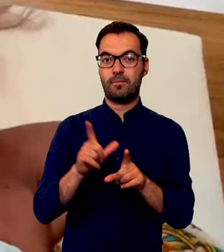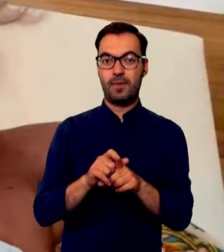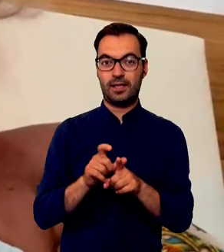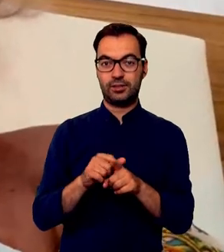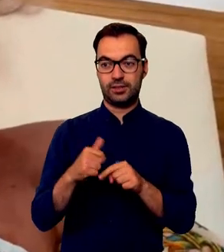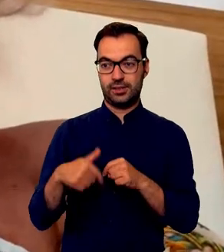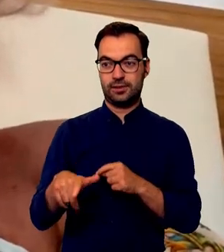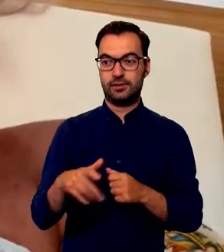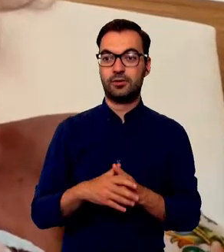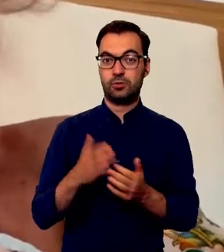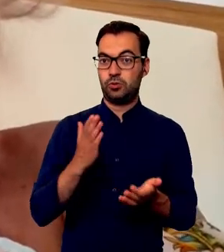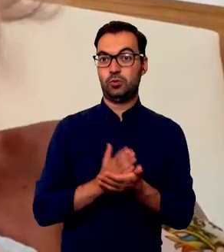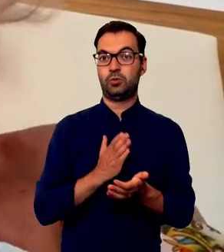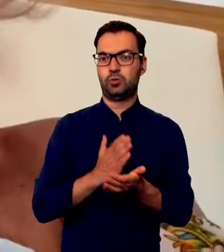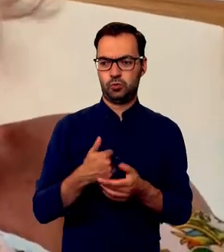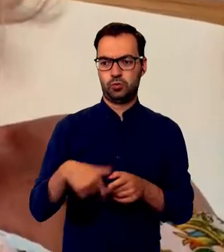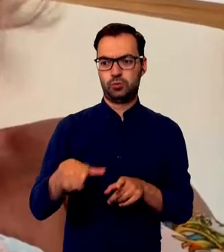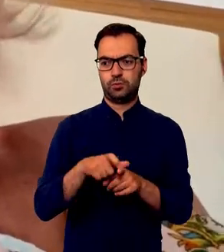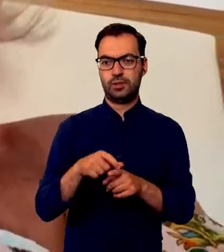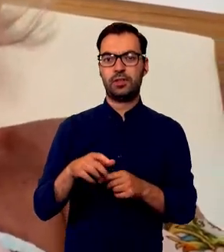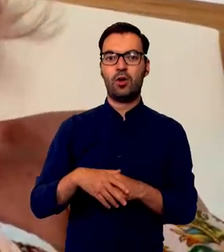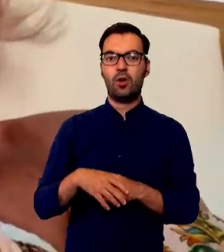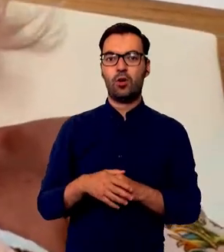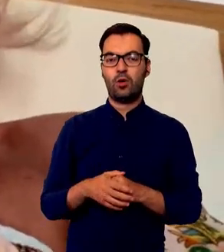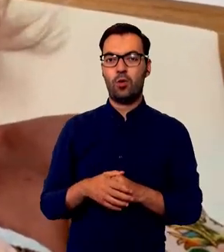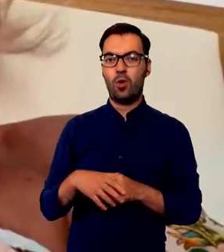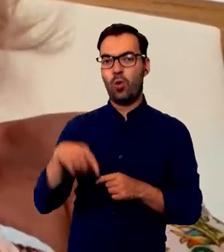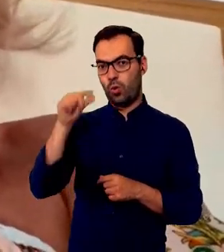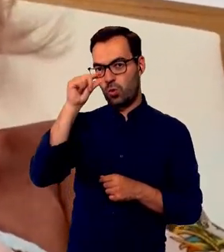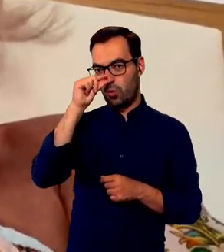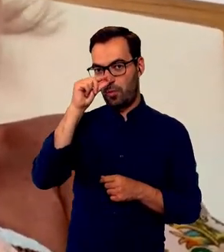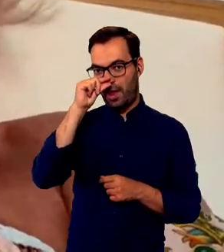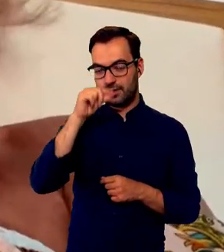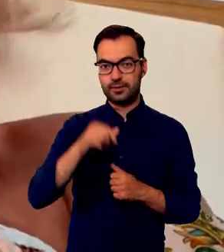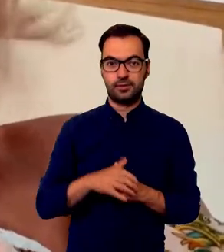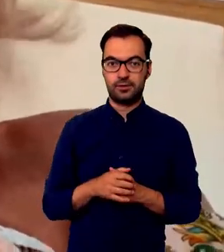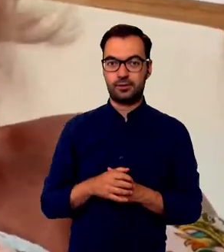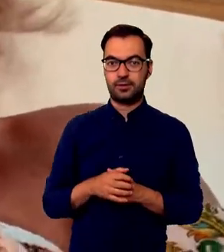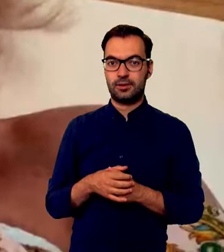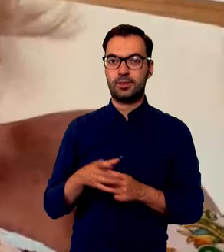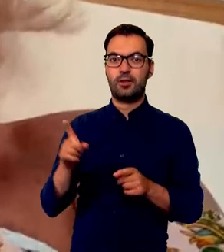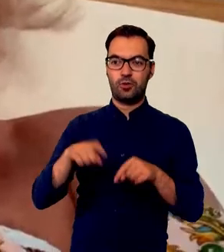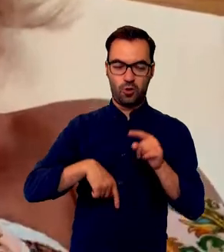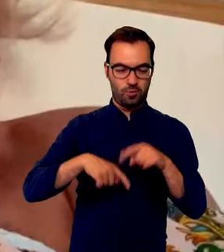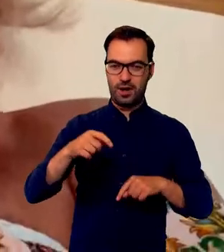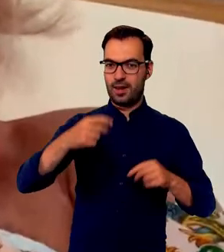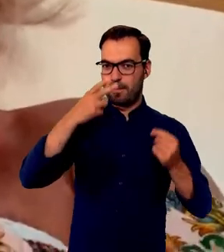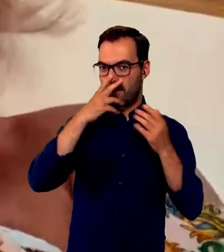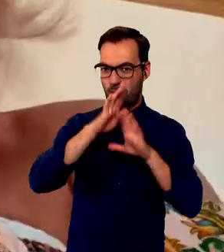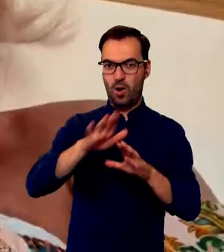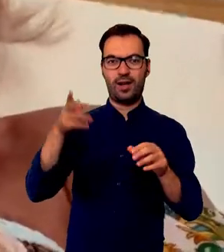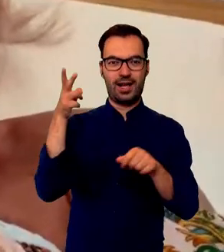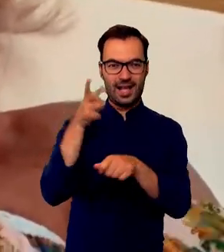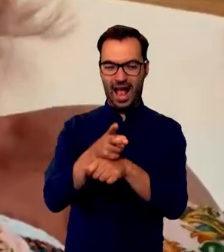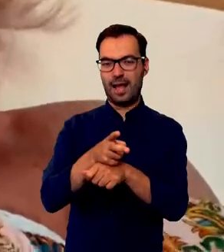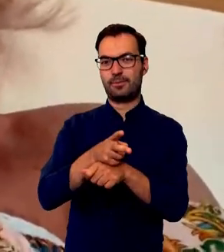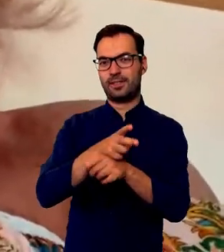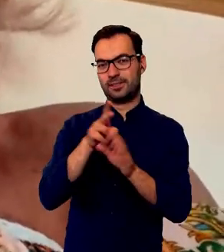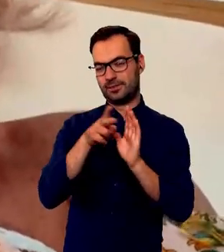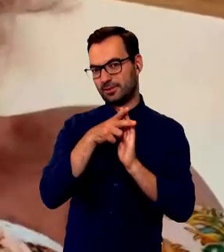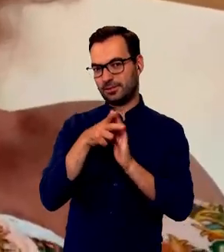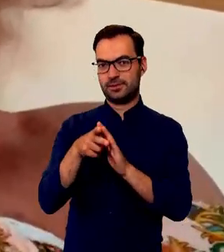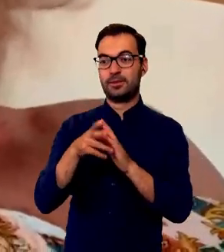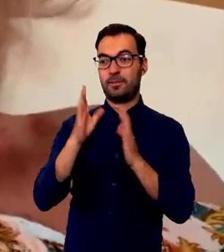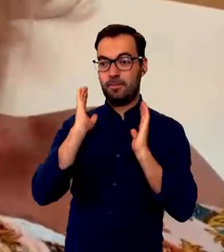październiku już w Dubaju przy Jupiterach, przy reflektorach, przy kamerach odbędzie